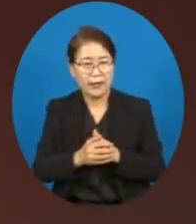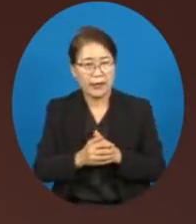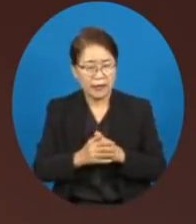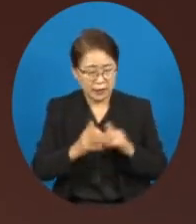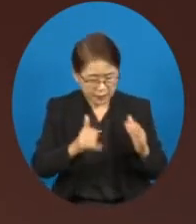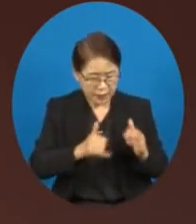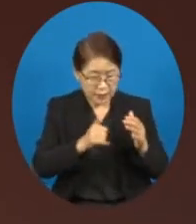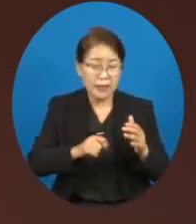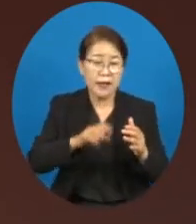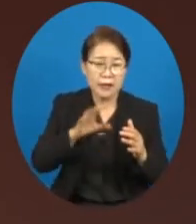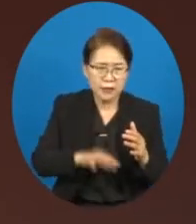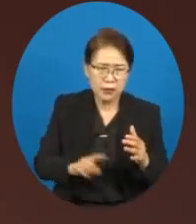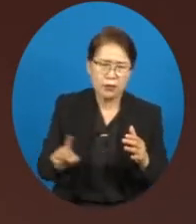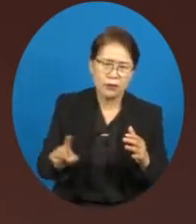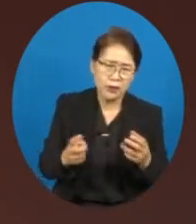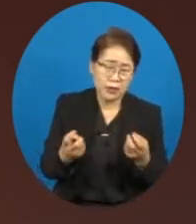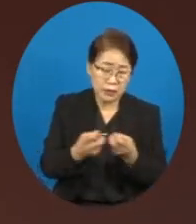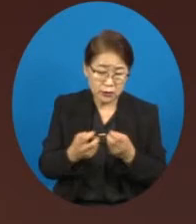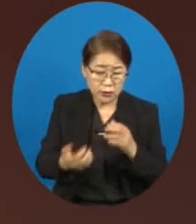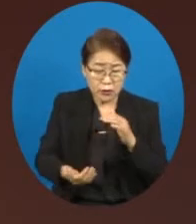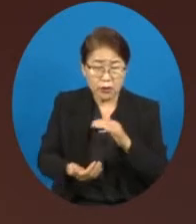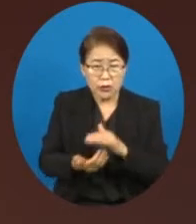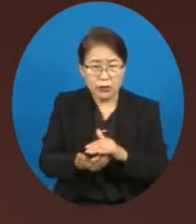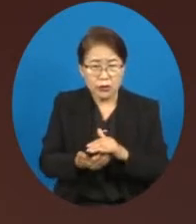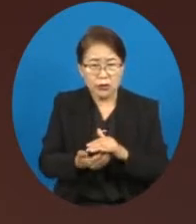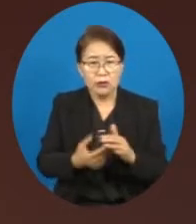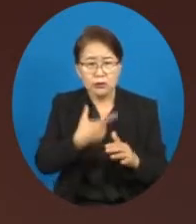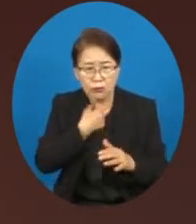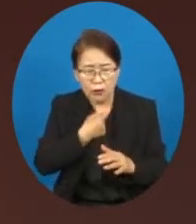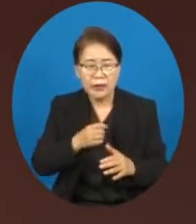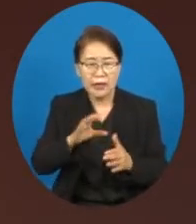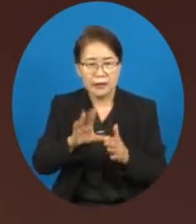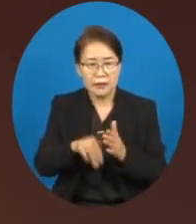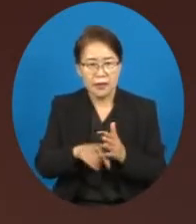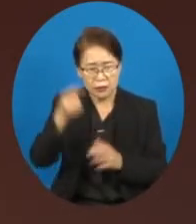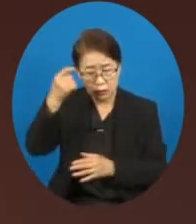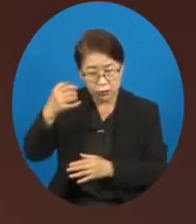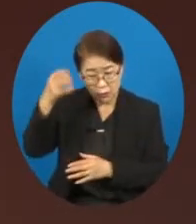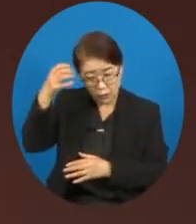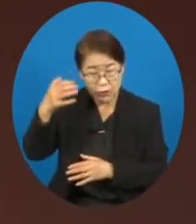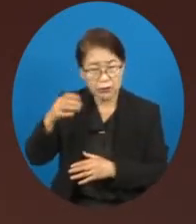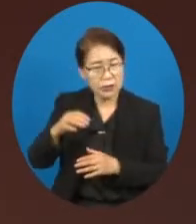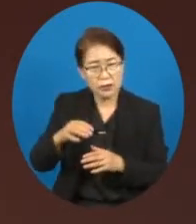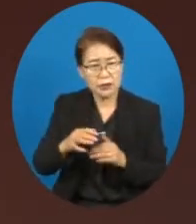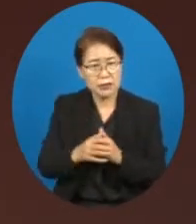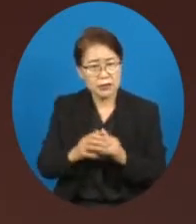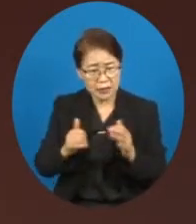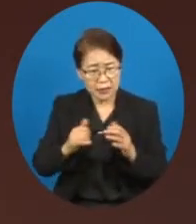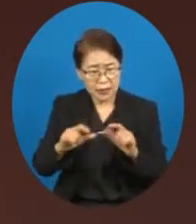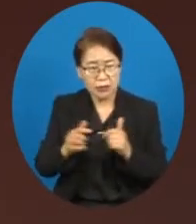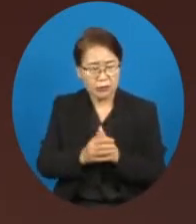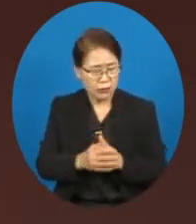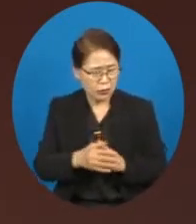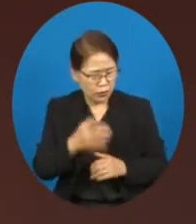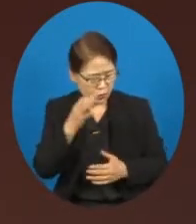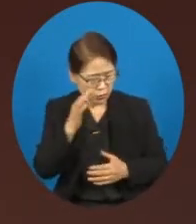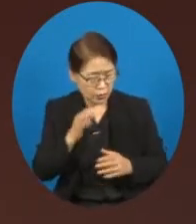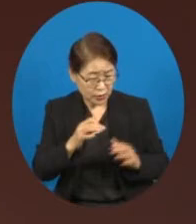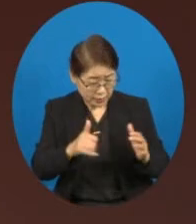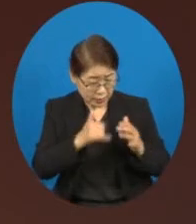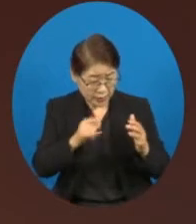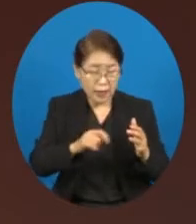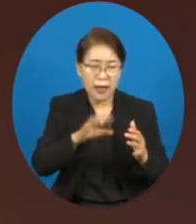이 세상에 어떤 일을 이루시고자 하실 때는 영적인 세계를 말하는 것이 아니라 우리의 눈에 보이는 이